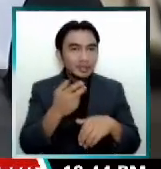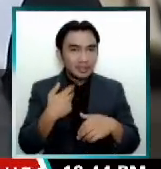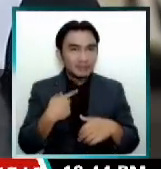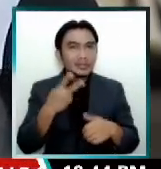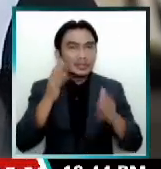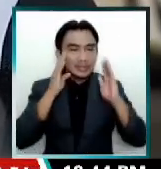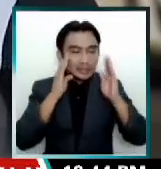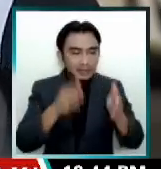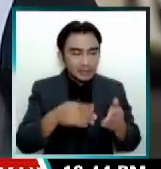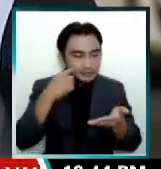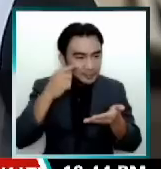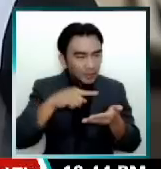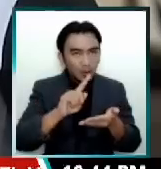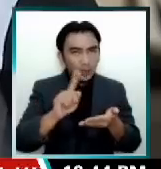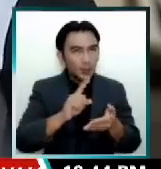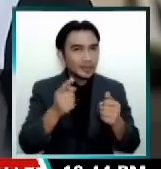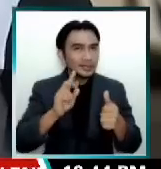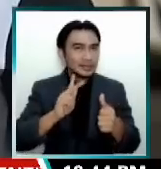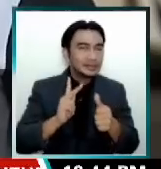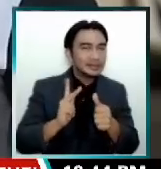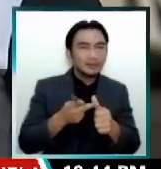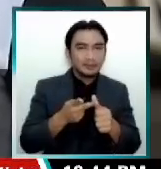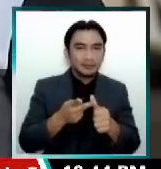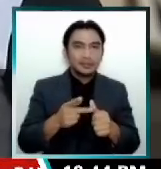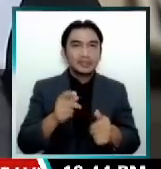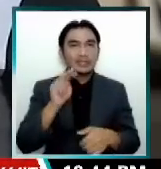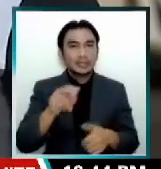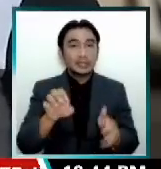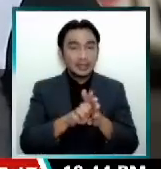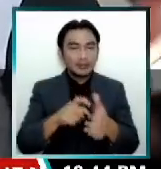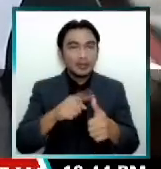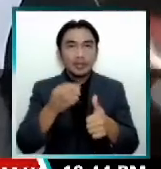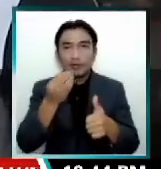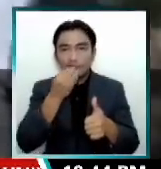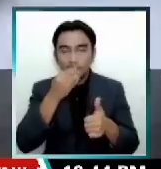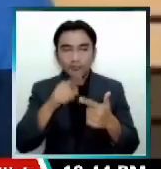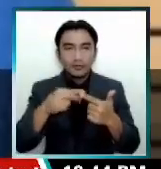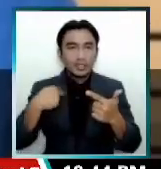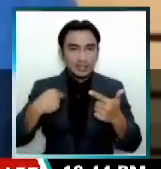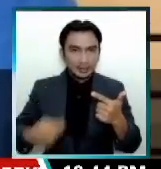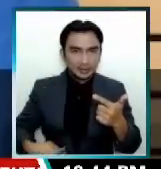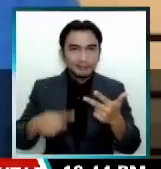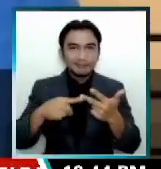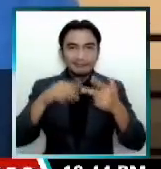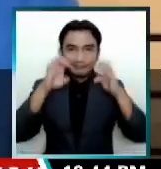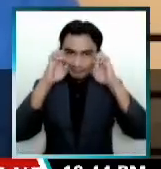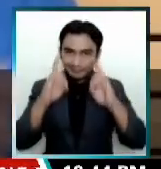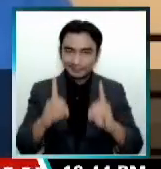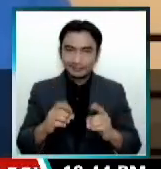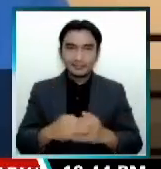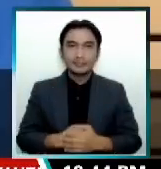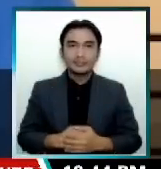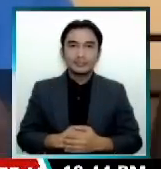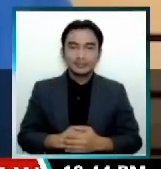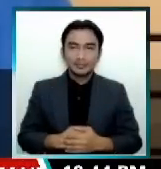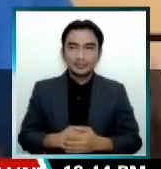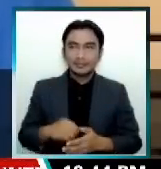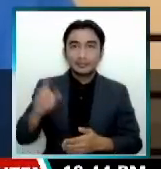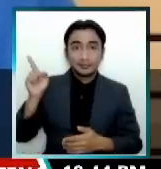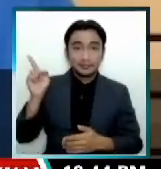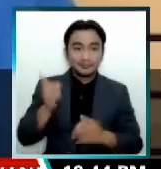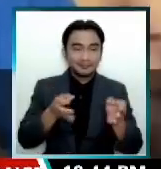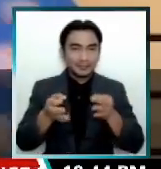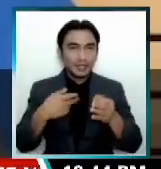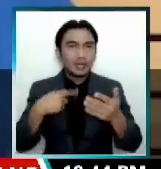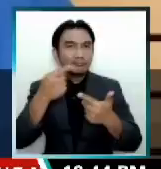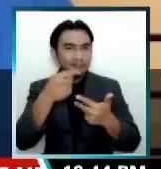pangunahin nating pangangailangan, tulad na lamang ng pagkain, kalusugan at edukasyon. All of these things are okay as long